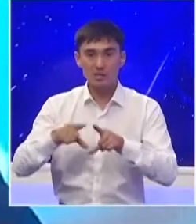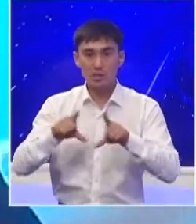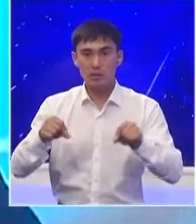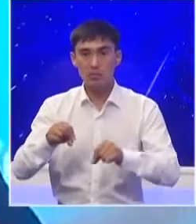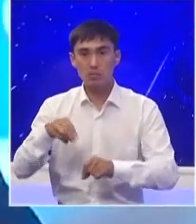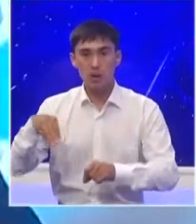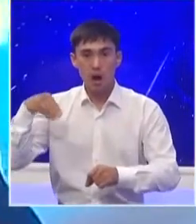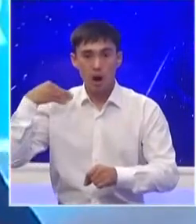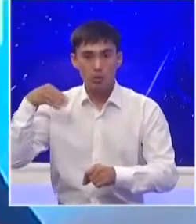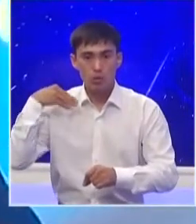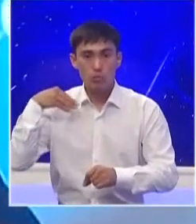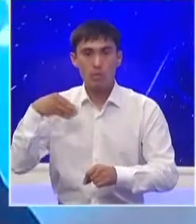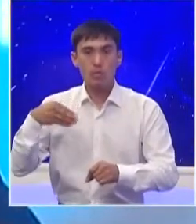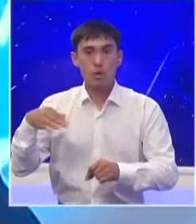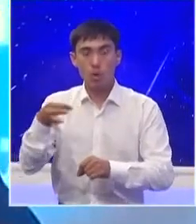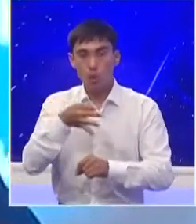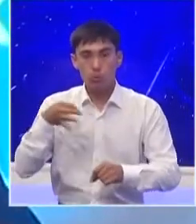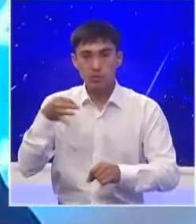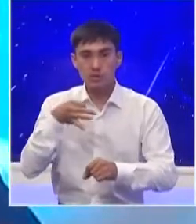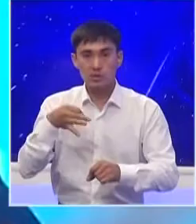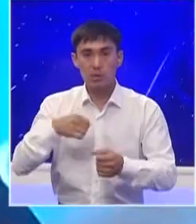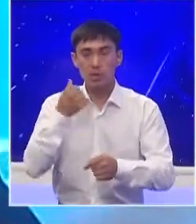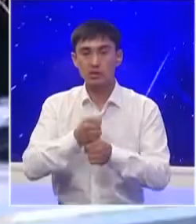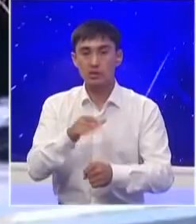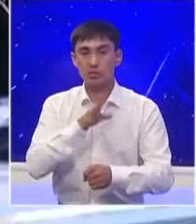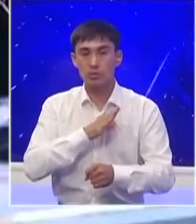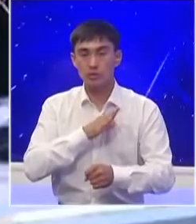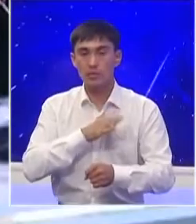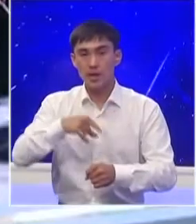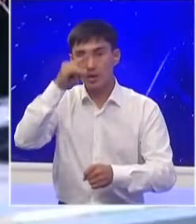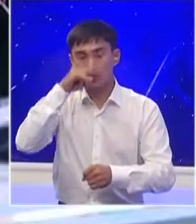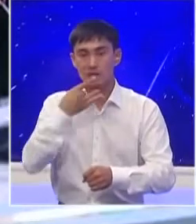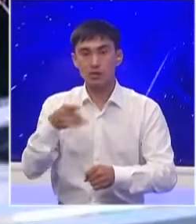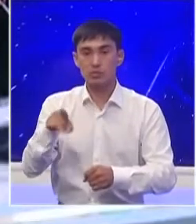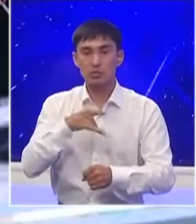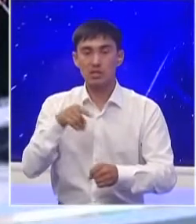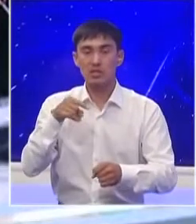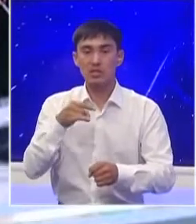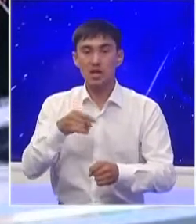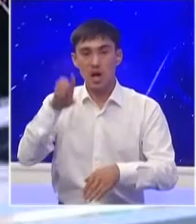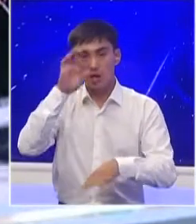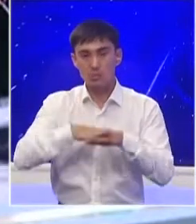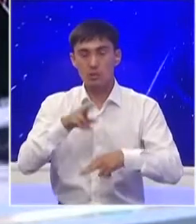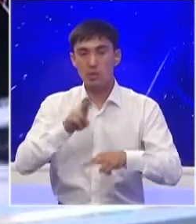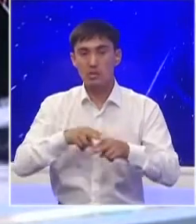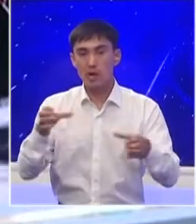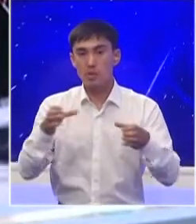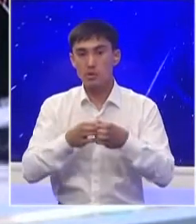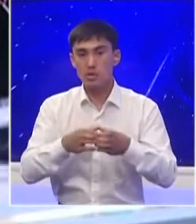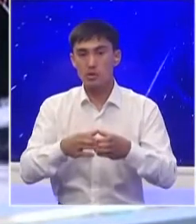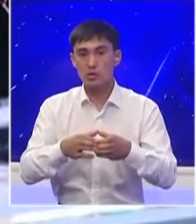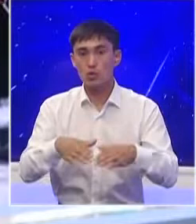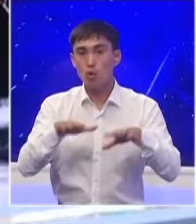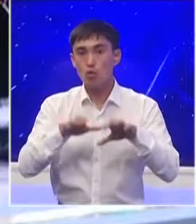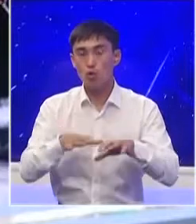облысы полиция департаменті бастығы болды. Былтырдан бері Қазақстан Республикасы ішкі істер министрлігі әкімшілік полиция комитетінің